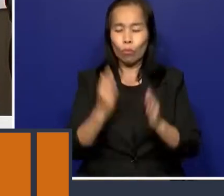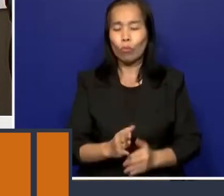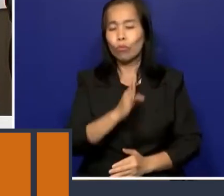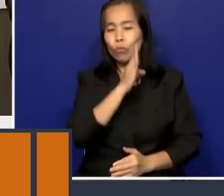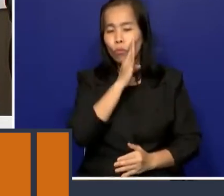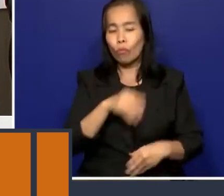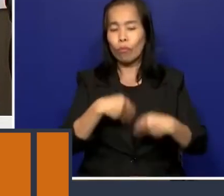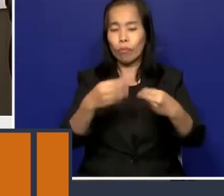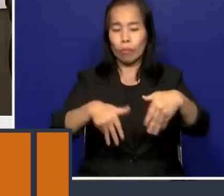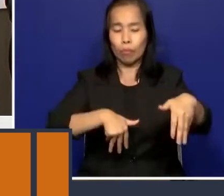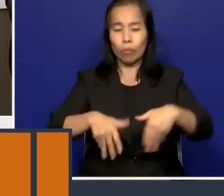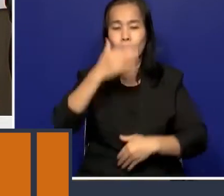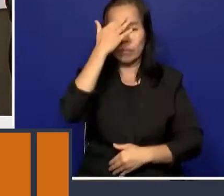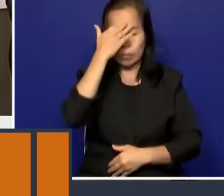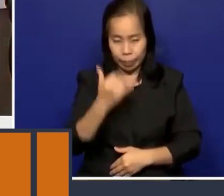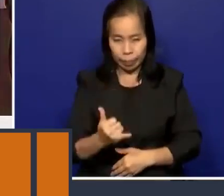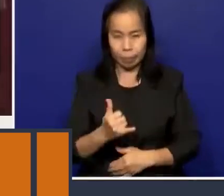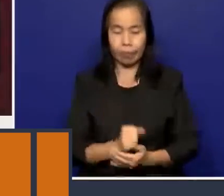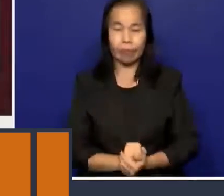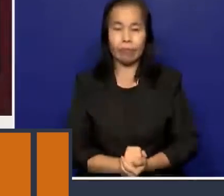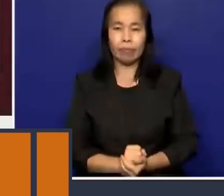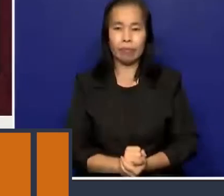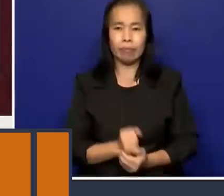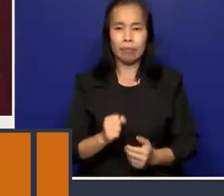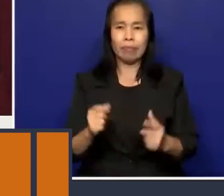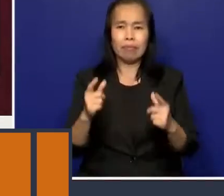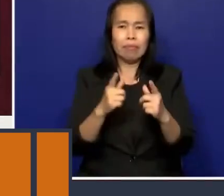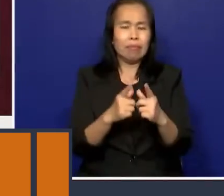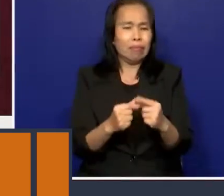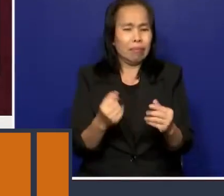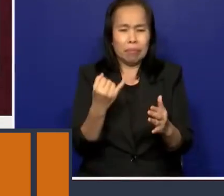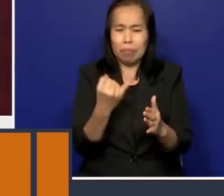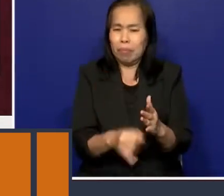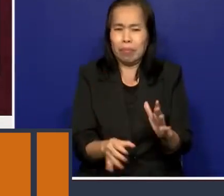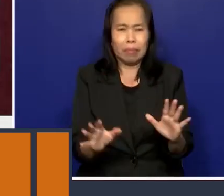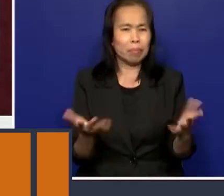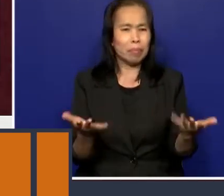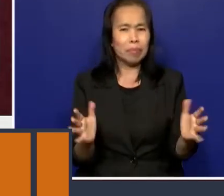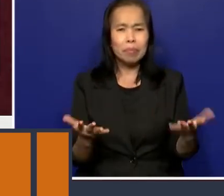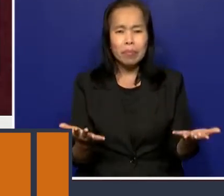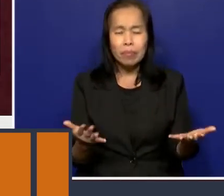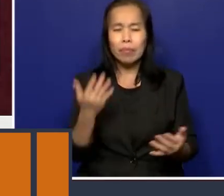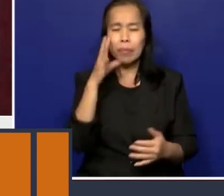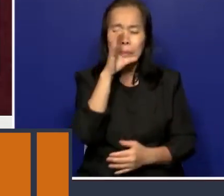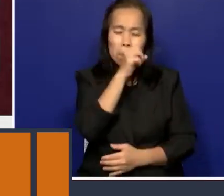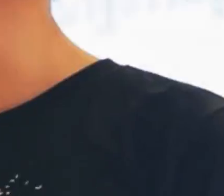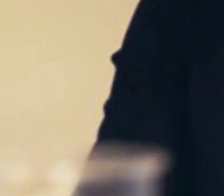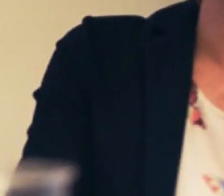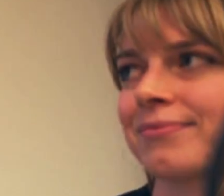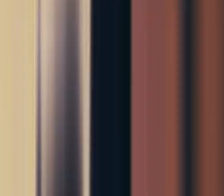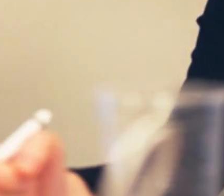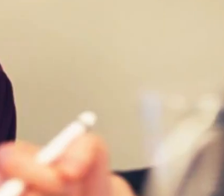ชเรื่องนี้ทั้ง ๆ ที่จิ ๆ แลวมไมไดมีเรื่องีราวอะไรที่ไม่ดี ไม่งามเลยทำไมตปิบประชาชน